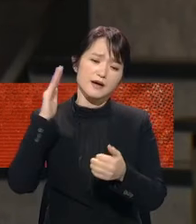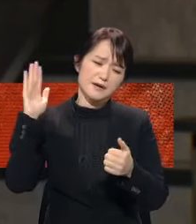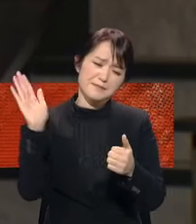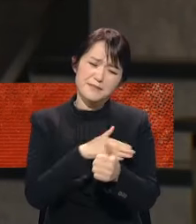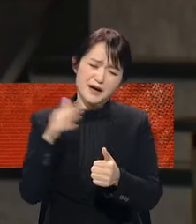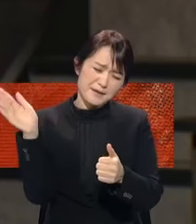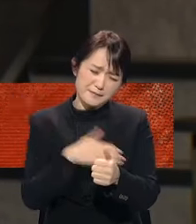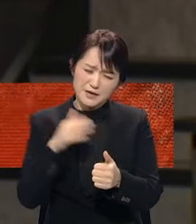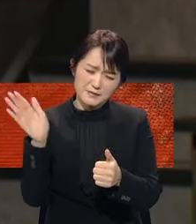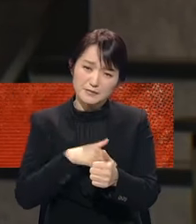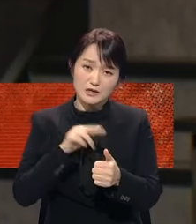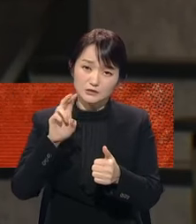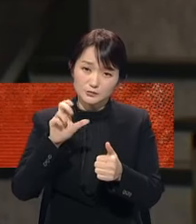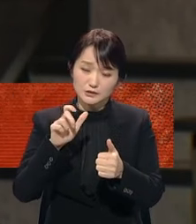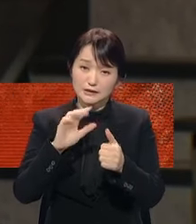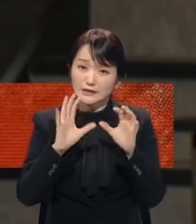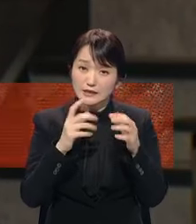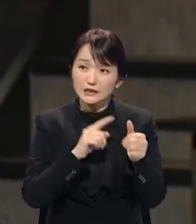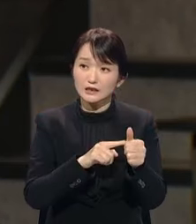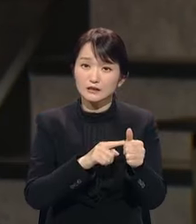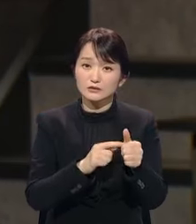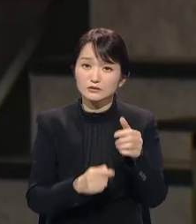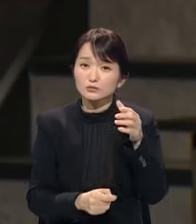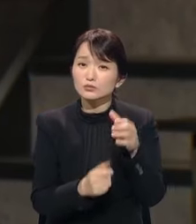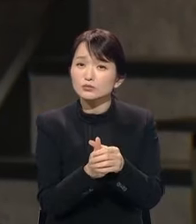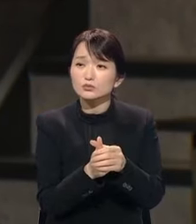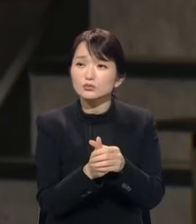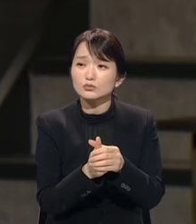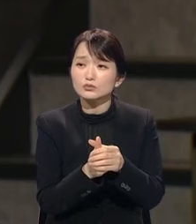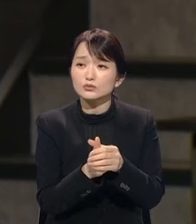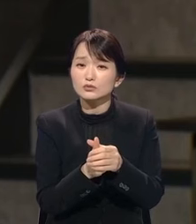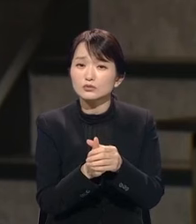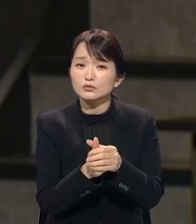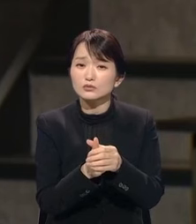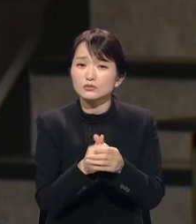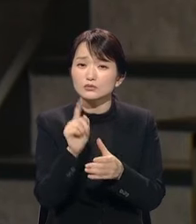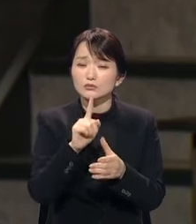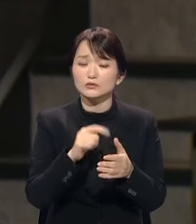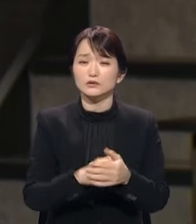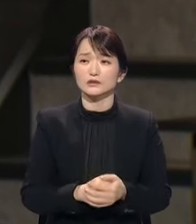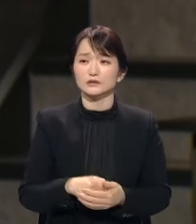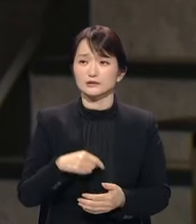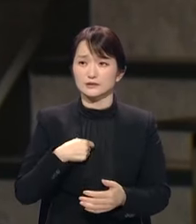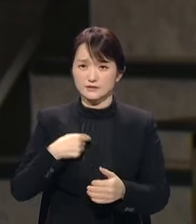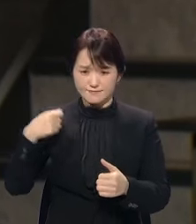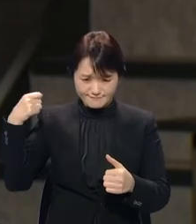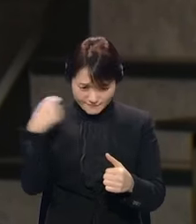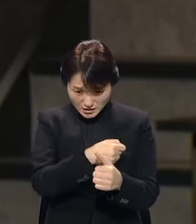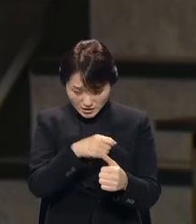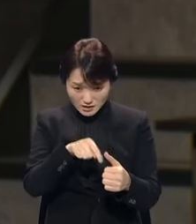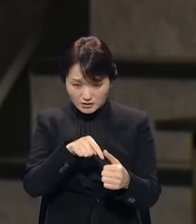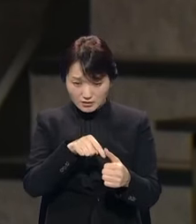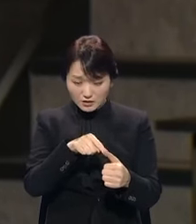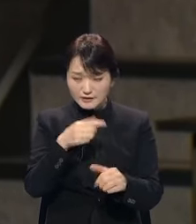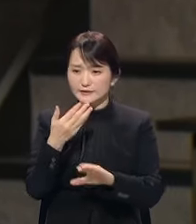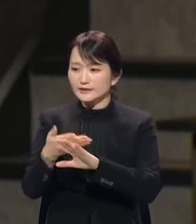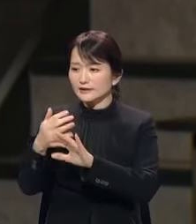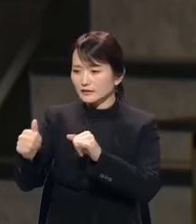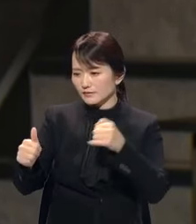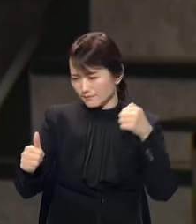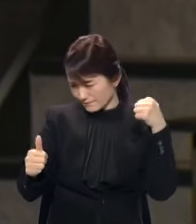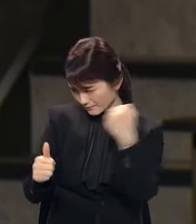25 대 맞은 그 아이 같은 경우는 아주 특이한 것인데 이게 이제 폭력을 자기가 직접 당하게 되면 그것도 폭력을 남에게